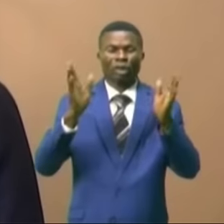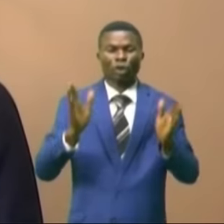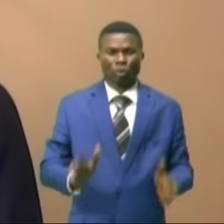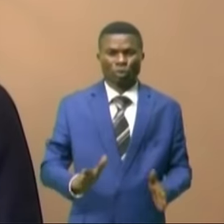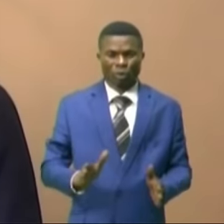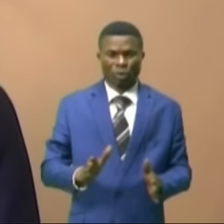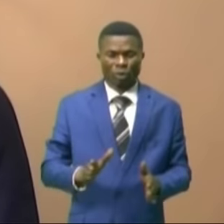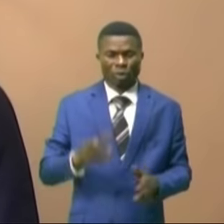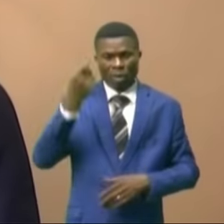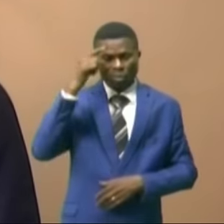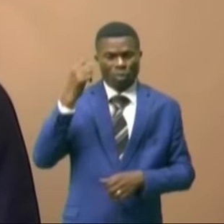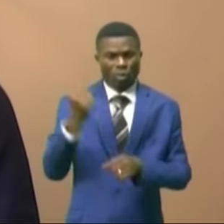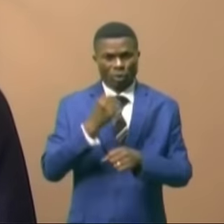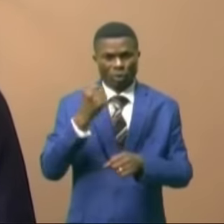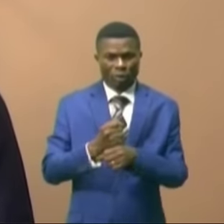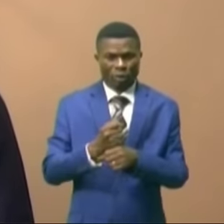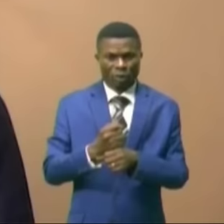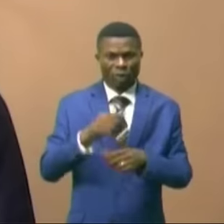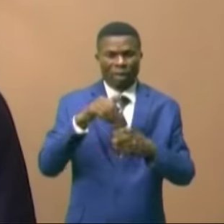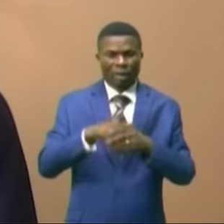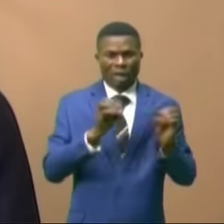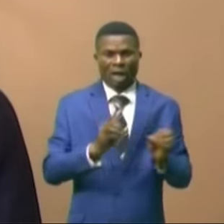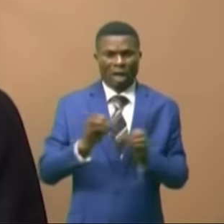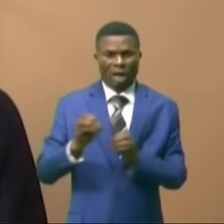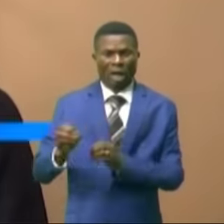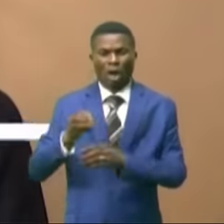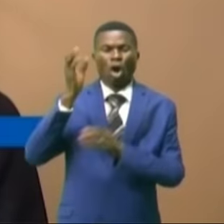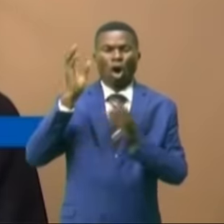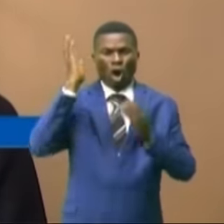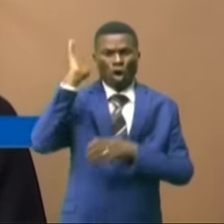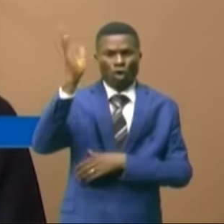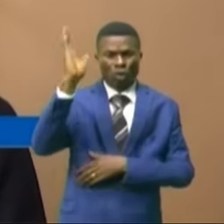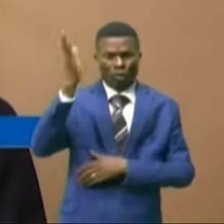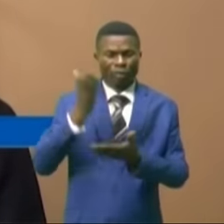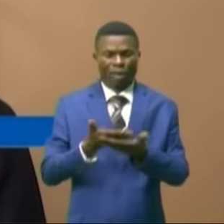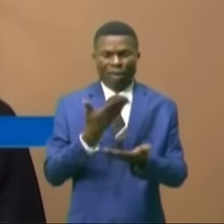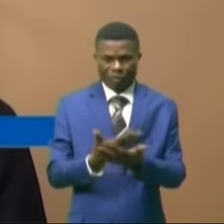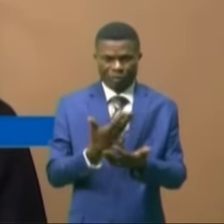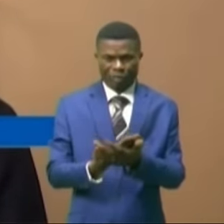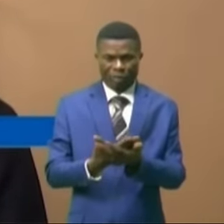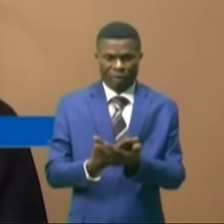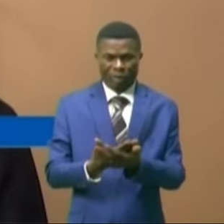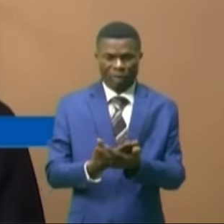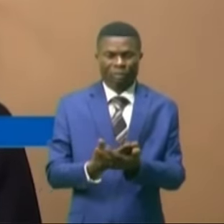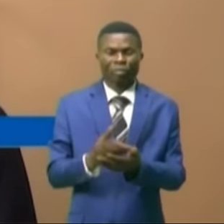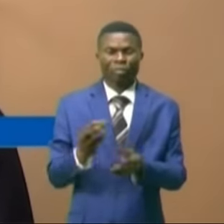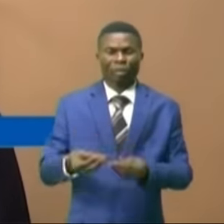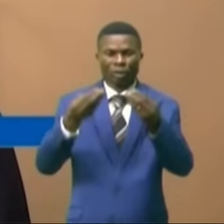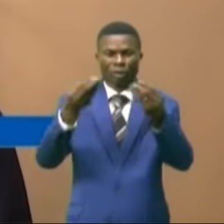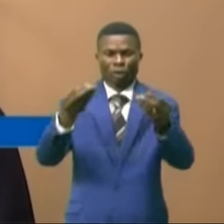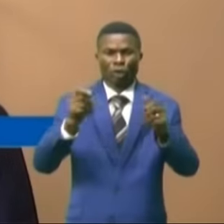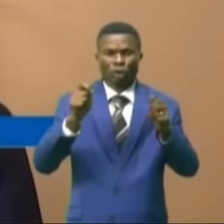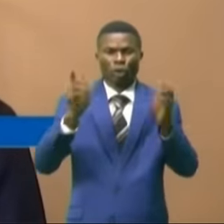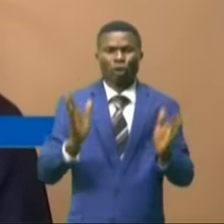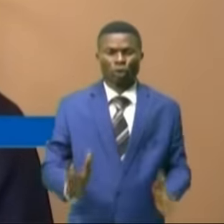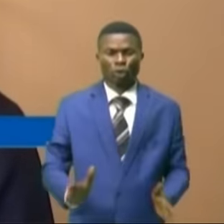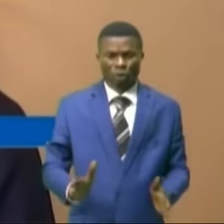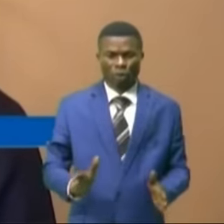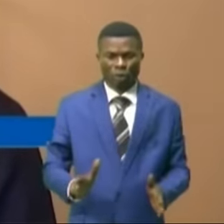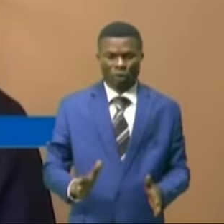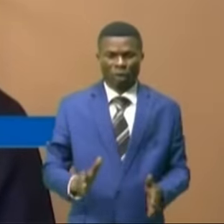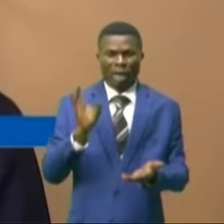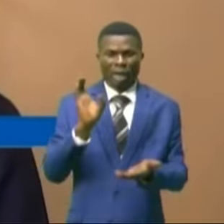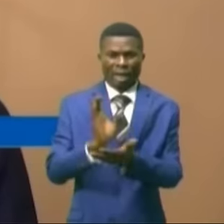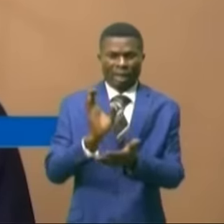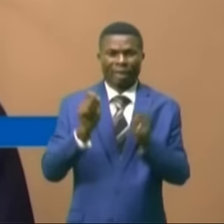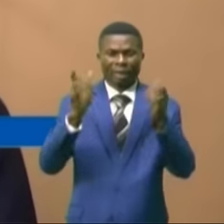nous puissions travailler à l'organisation du Congrès. Il est urgent que nous puissions redoter les journalistes de leur carte de presse parce que